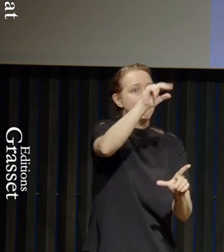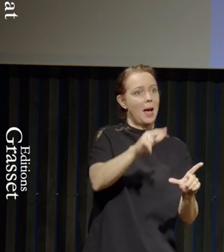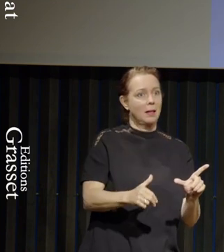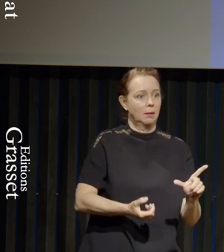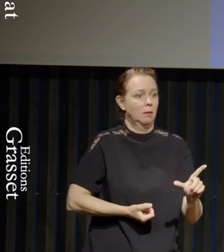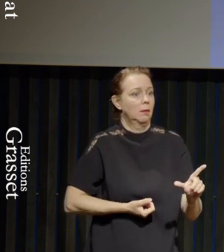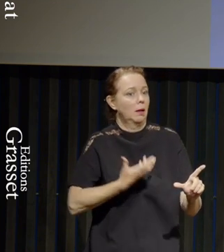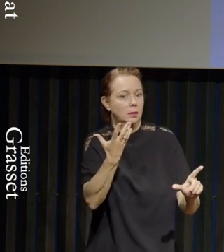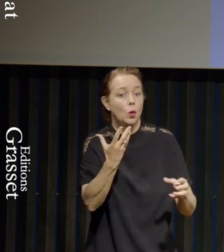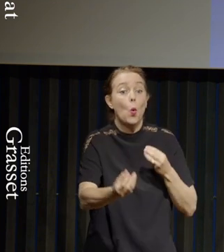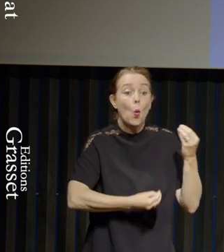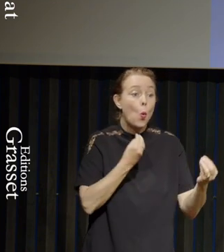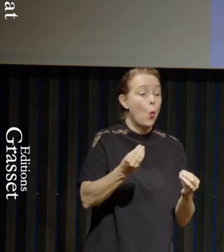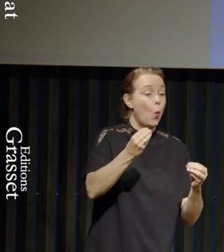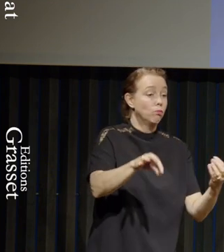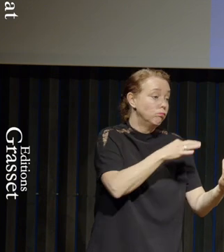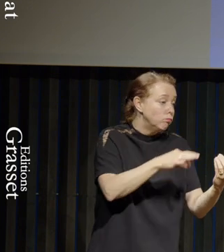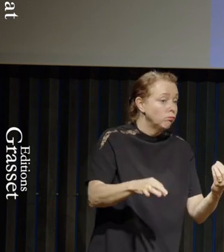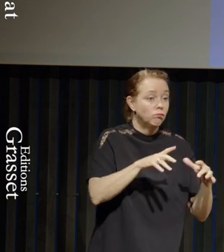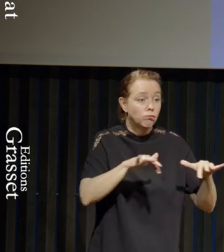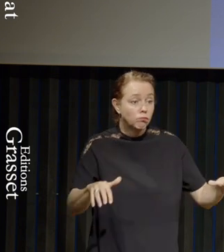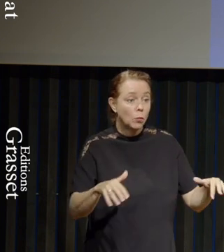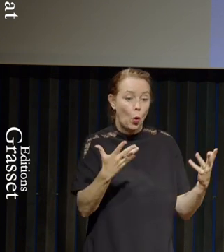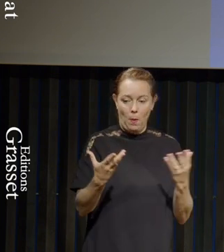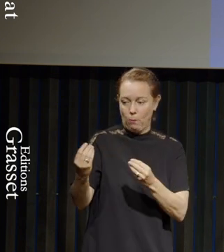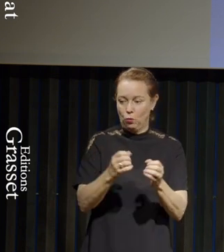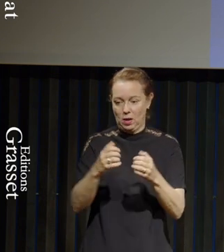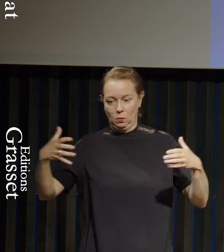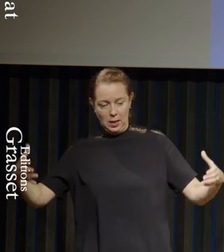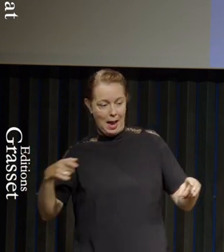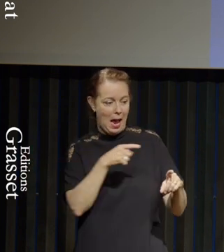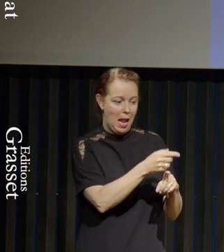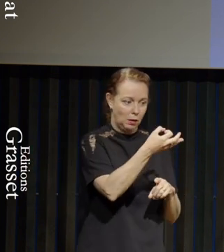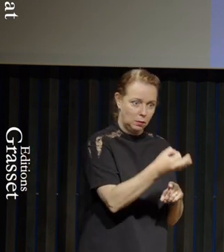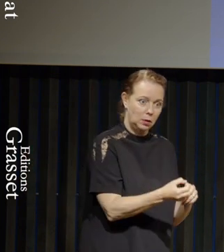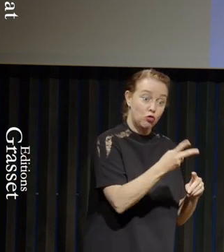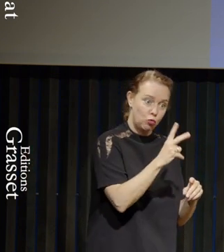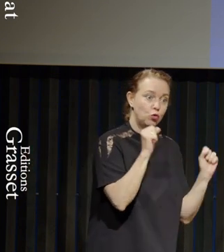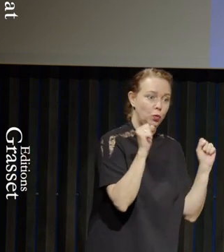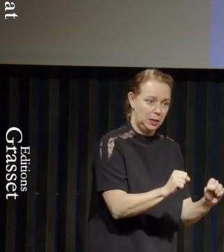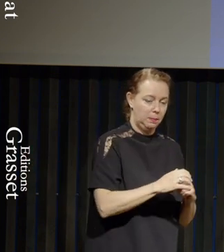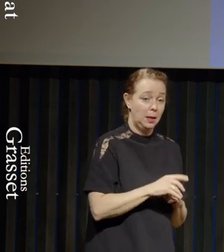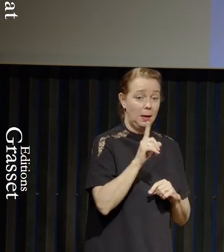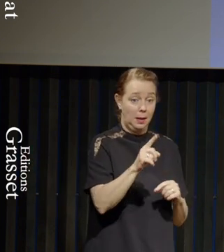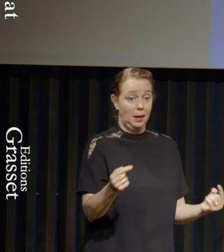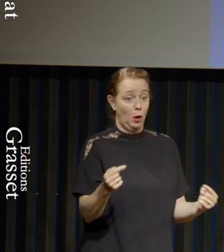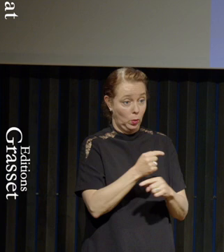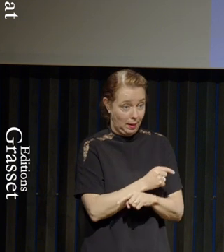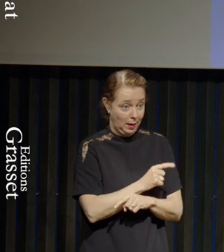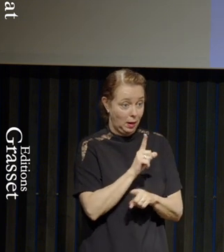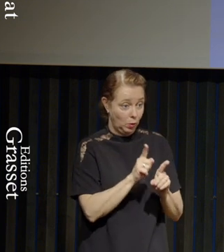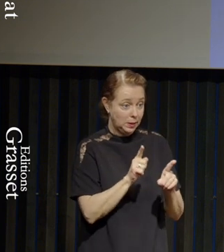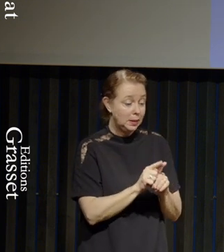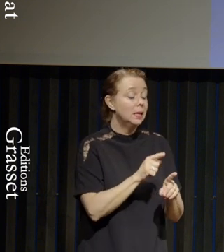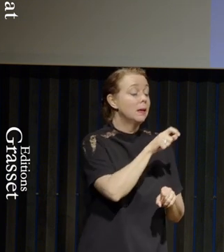musicien est un peu plus élevée que dans la population générale, et à l'inverse, la probabilité que vous soyez